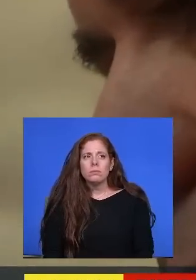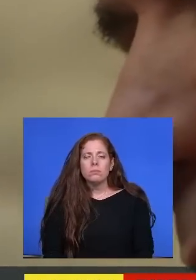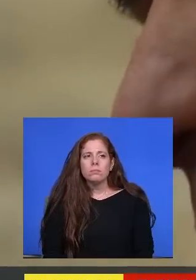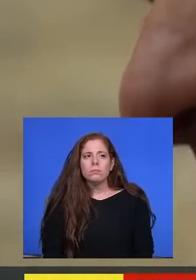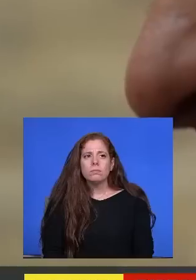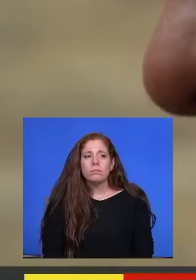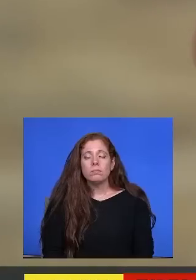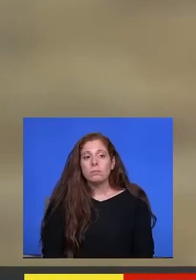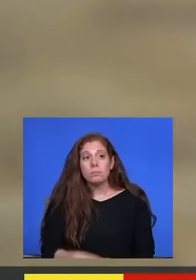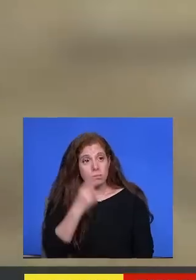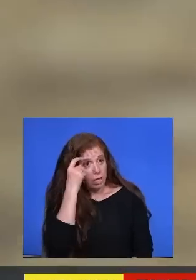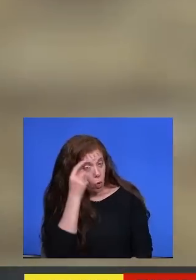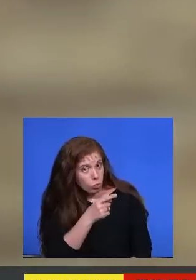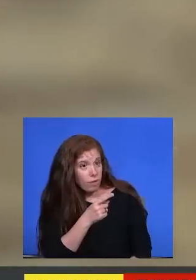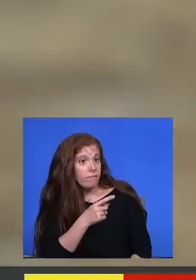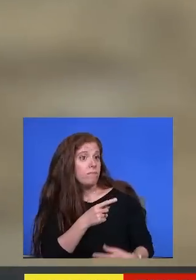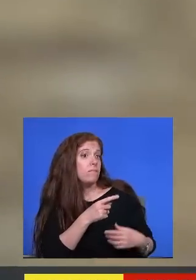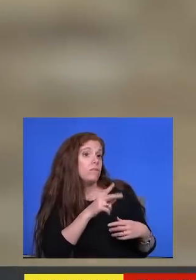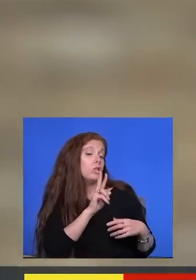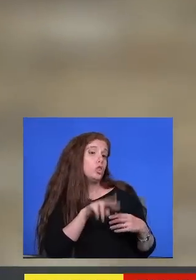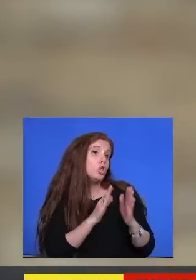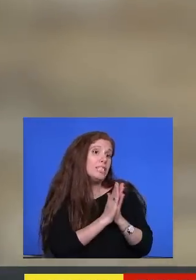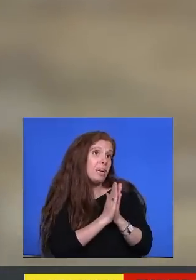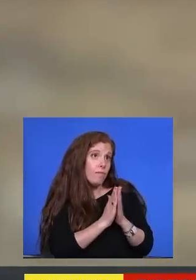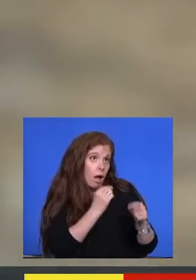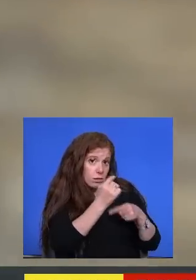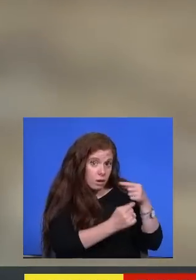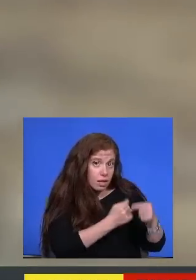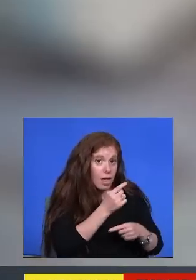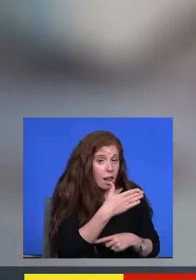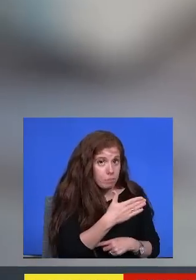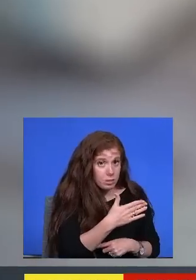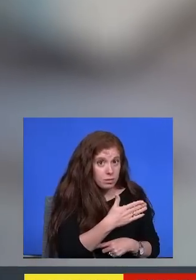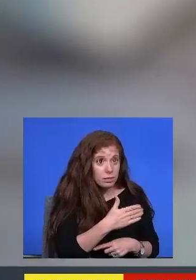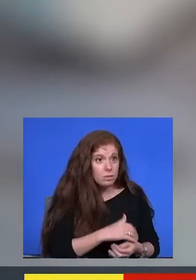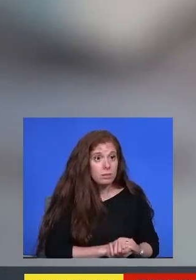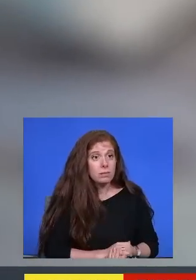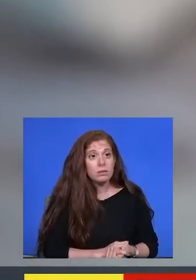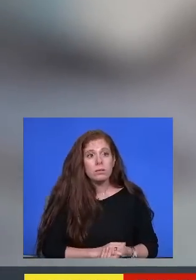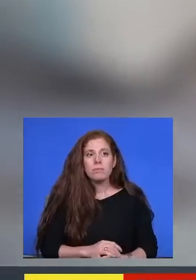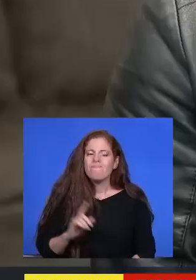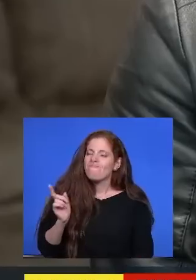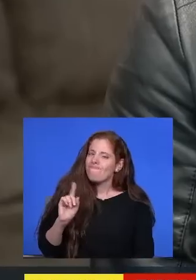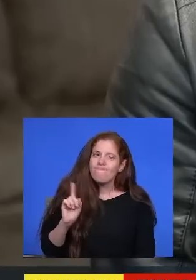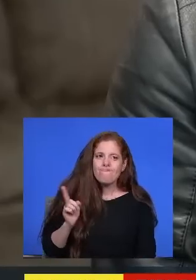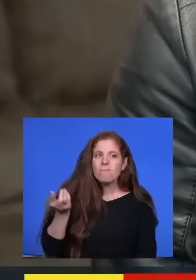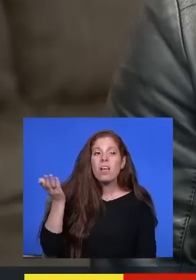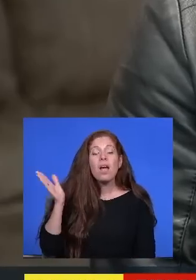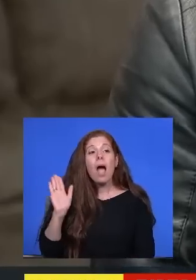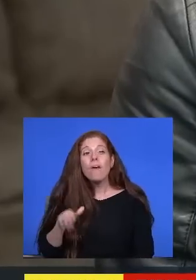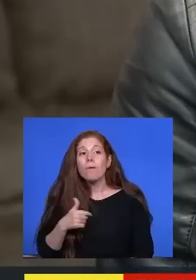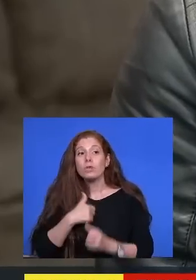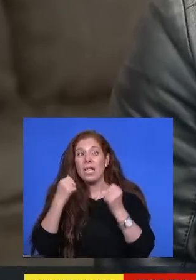انت شخصيا تفكر انه في امل للعمليه السياسيه يعني لا اليوم انا يعني